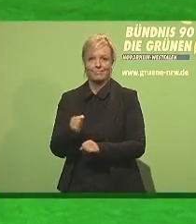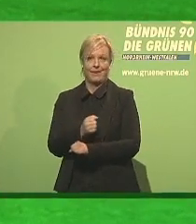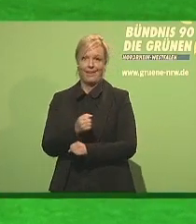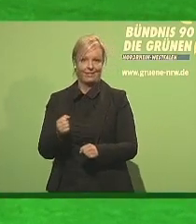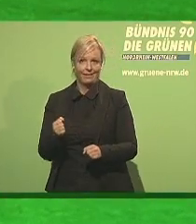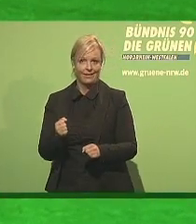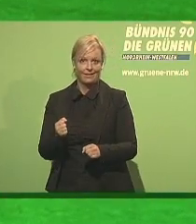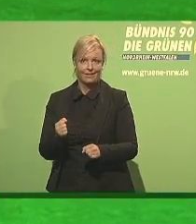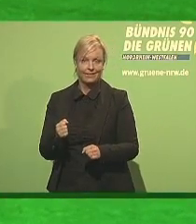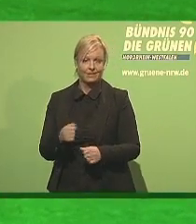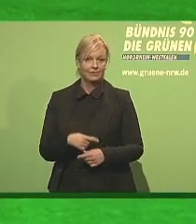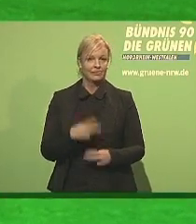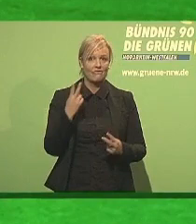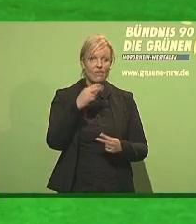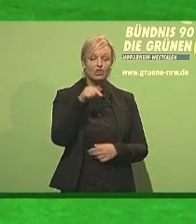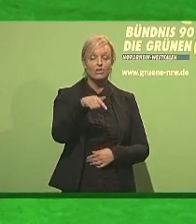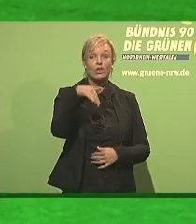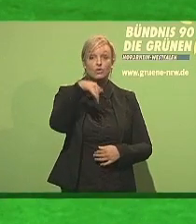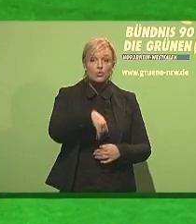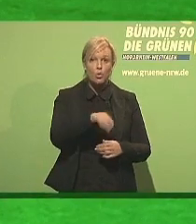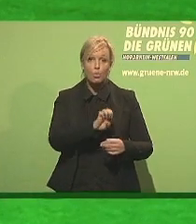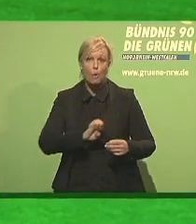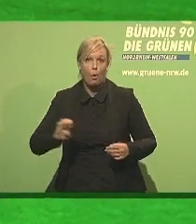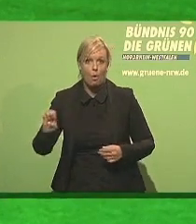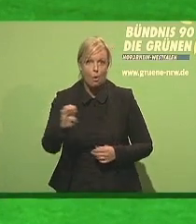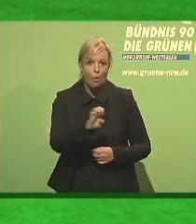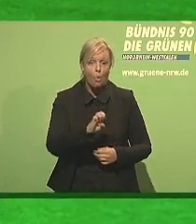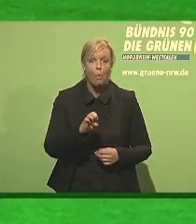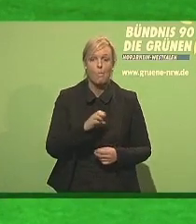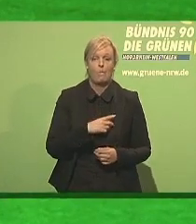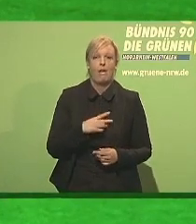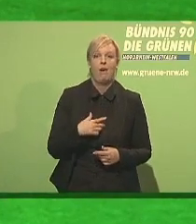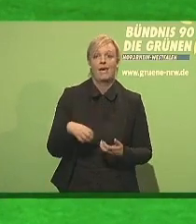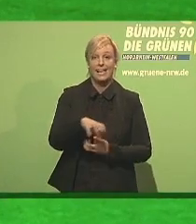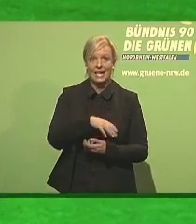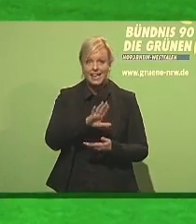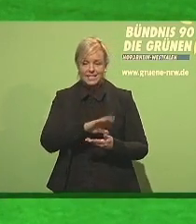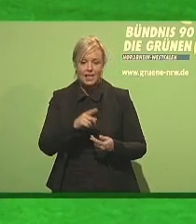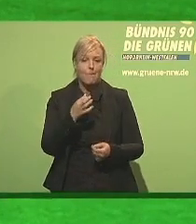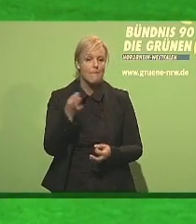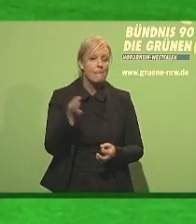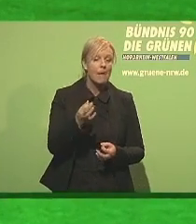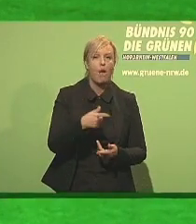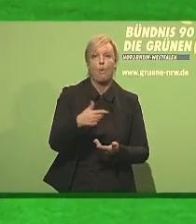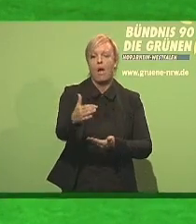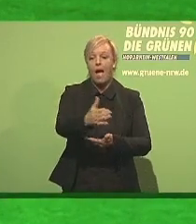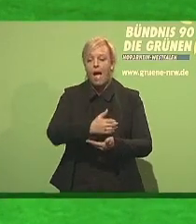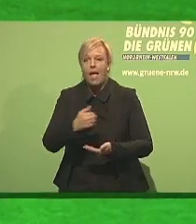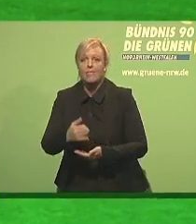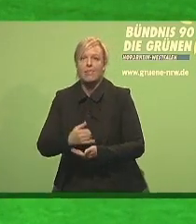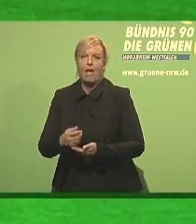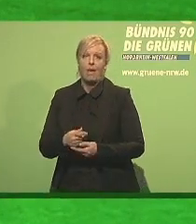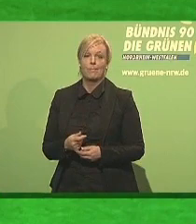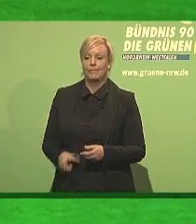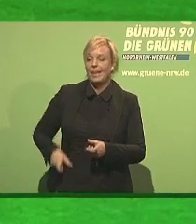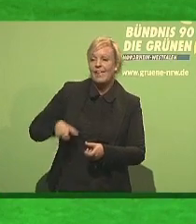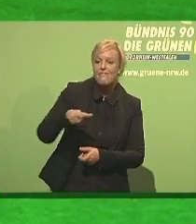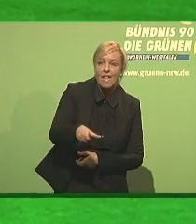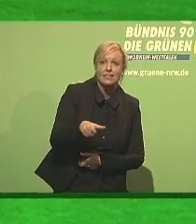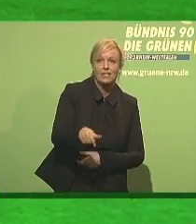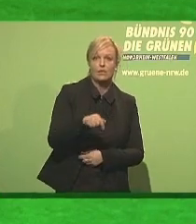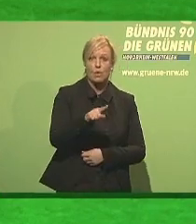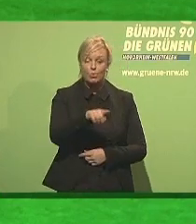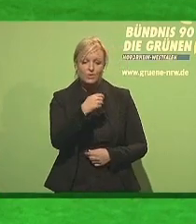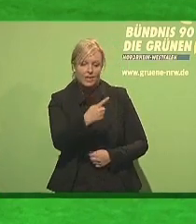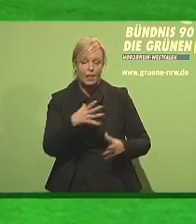die Krisenländer in Südeuropa auch wieder mehr Einnahmen, mehr Investitionen und eine neue Aufbruchsstimmung brauchen, um aus eigener Kraft aus